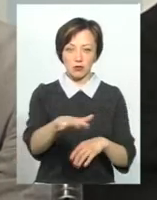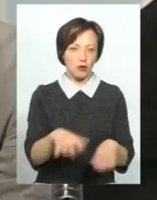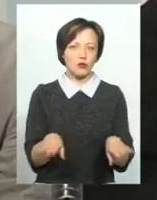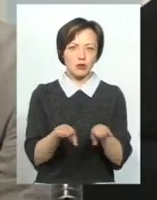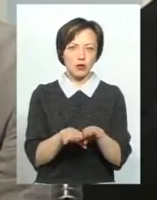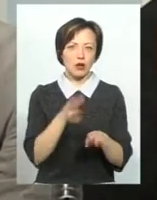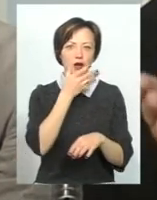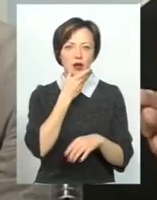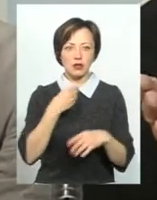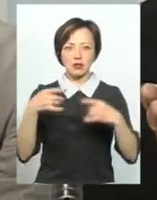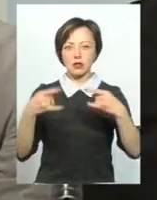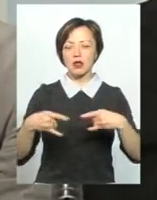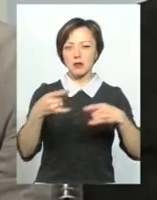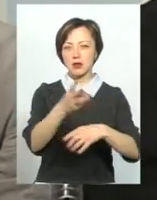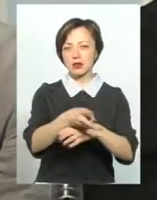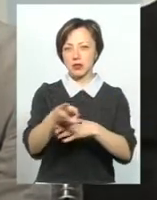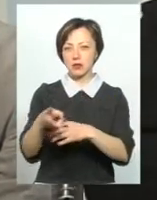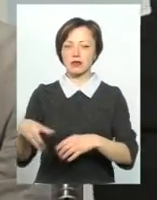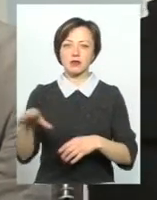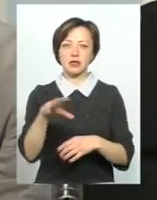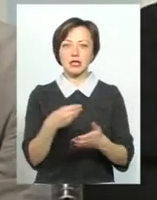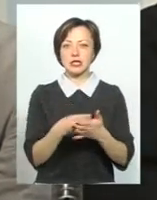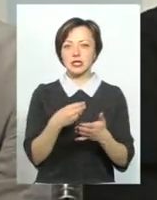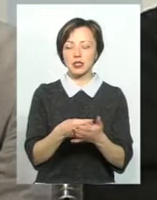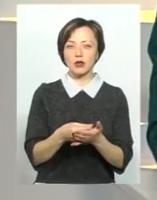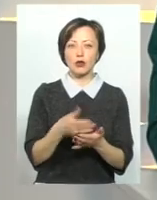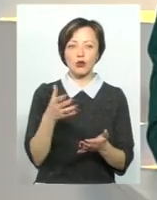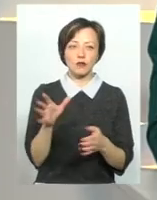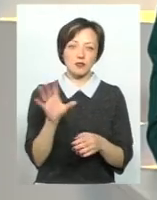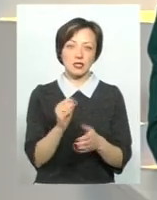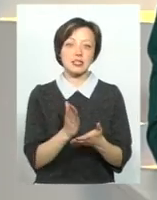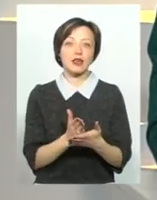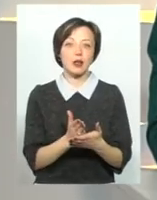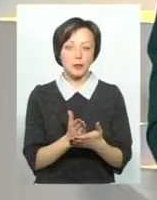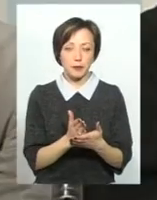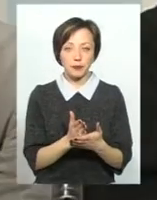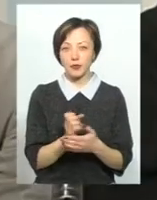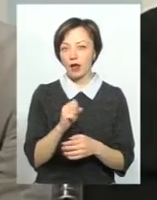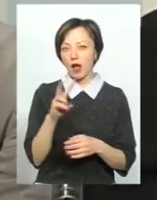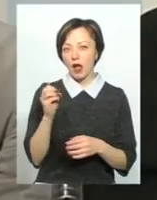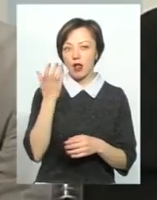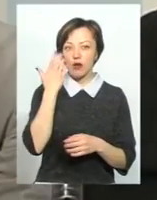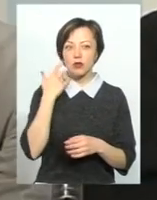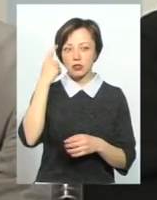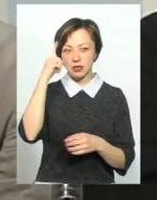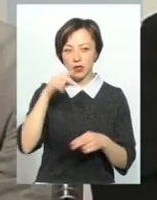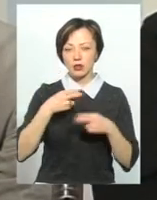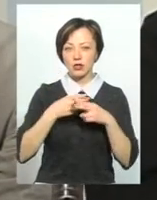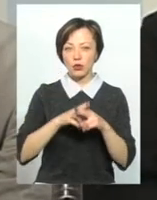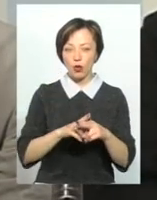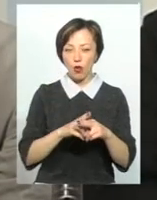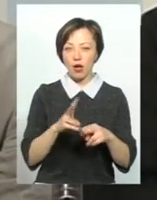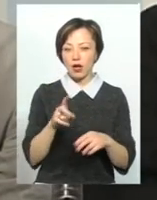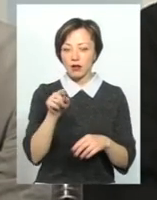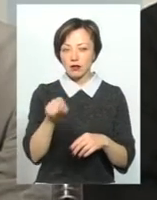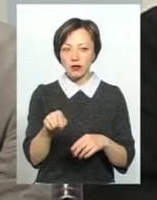би так красиво, телебачення показує, ціни вже дорожчі. Все це є. Але коли я знаю технологію і